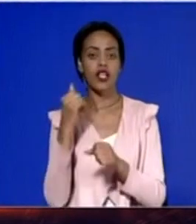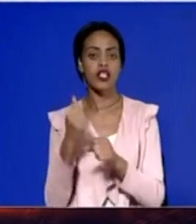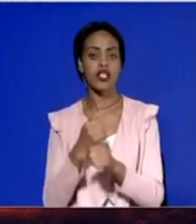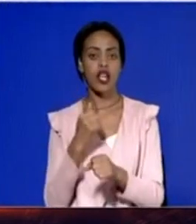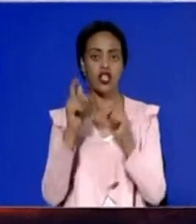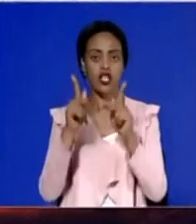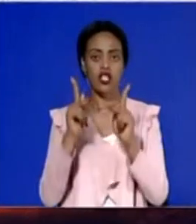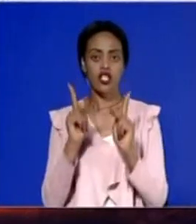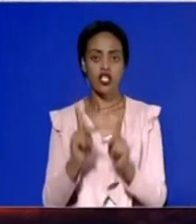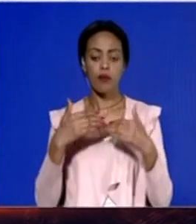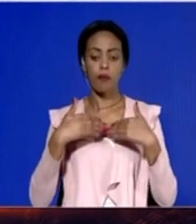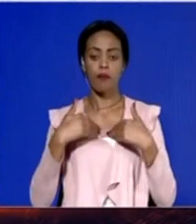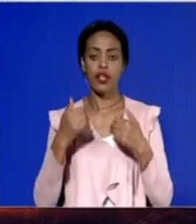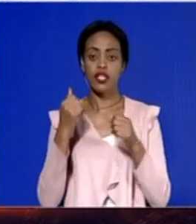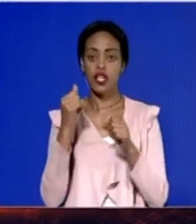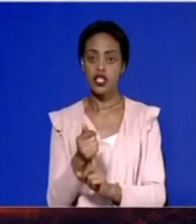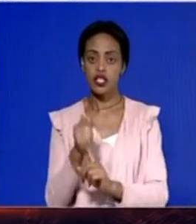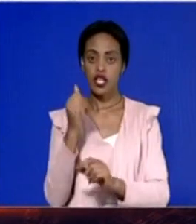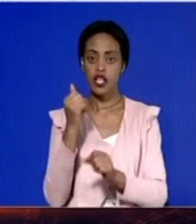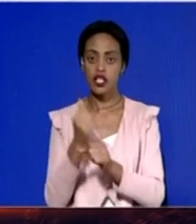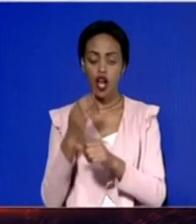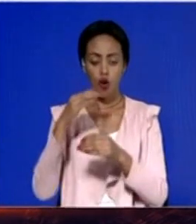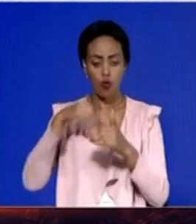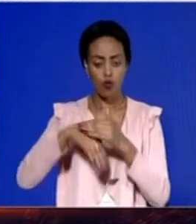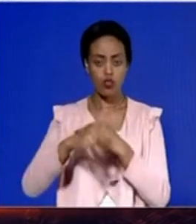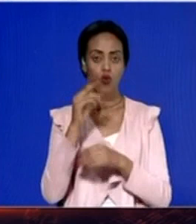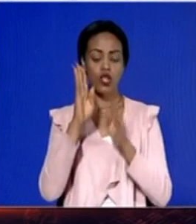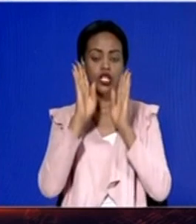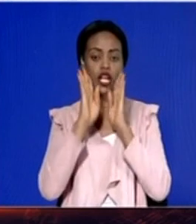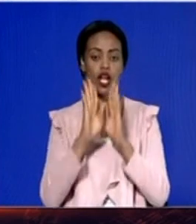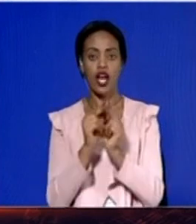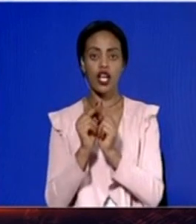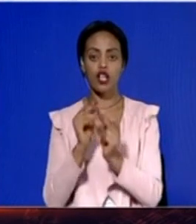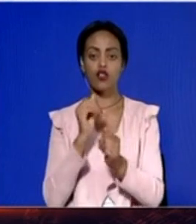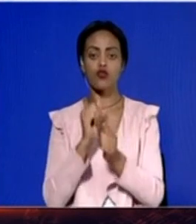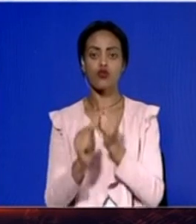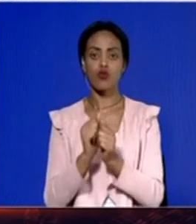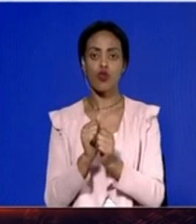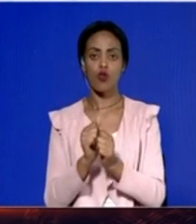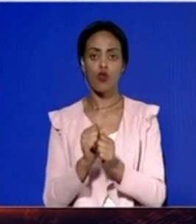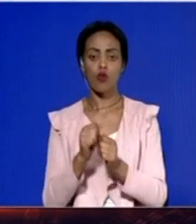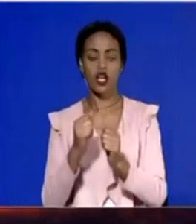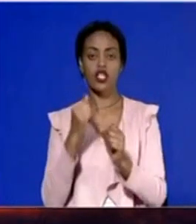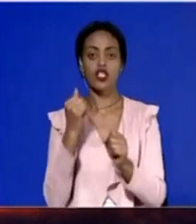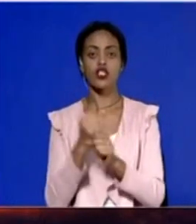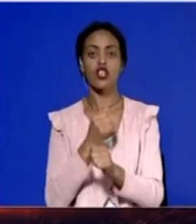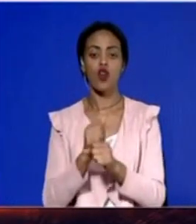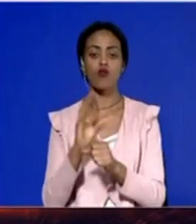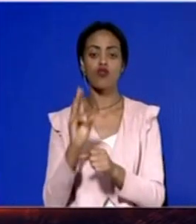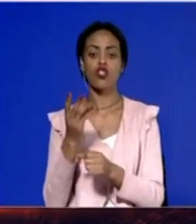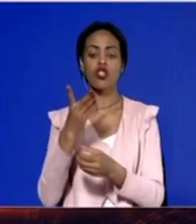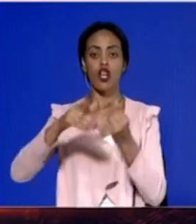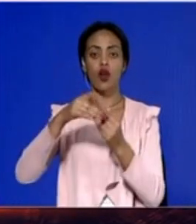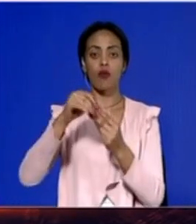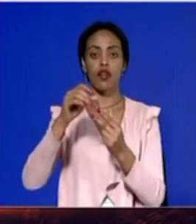حزبن من إسين حزنا كنسرح أوش تنازل رأيو سلامين حد نتن زرقو ملكتات بترد كنسر حلومن شاد شايك للاي